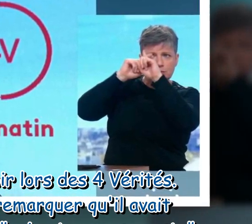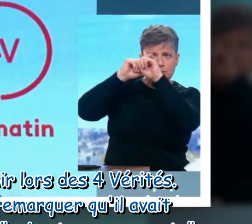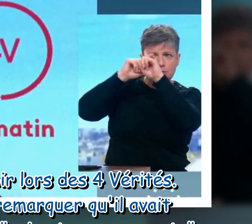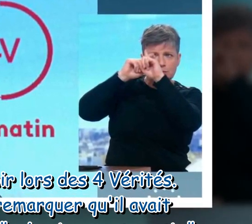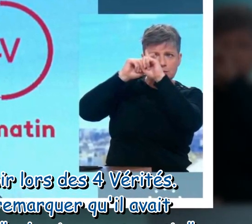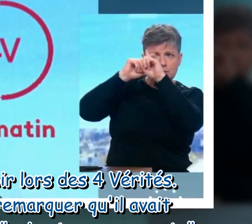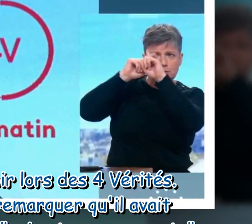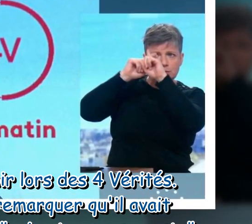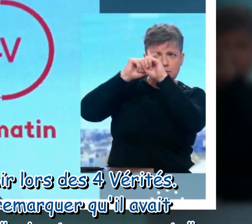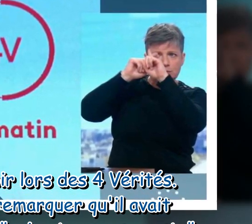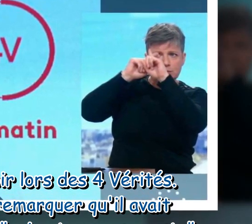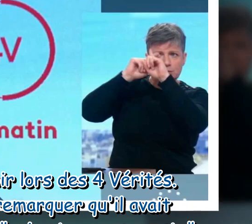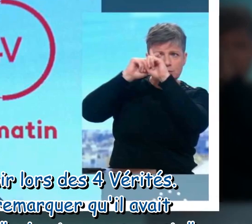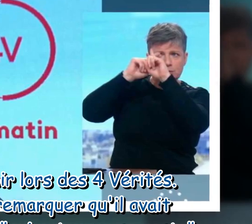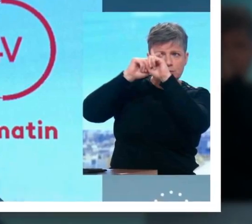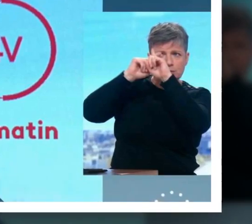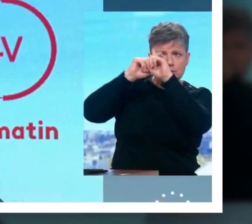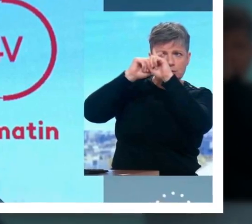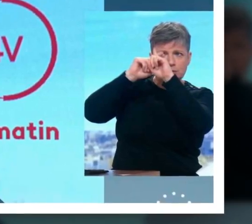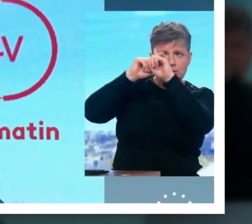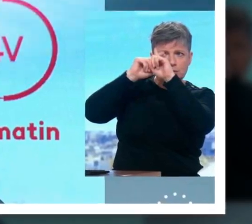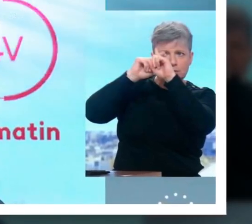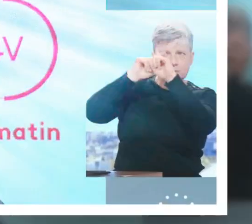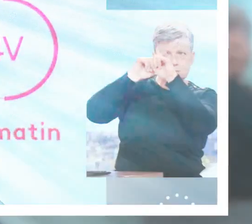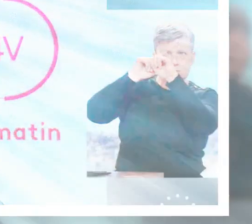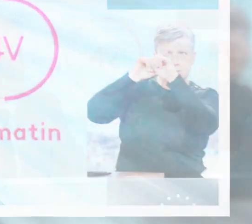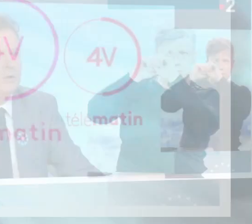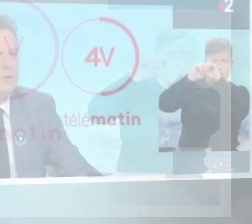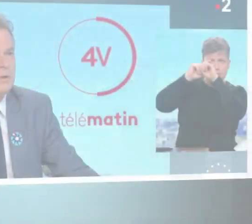L'opportuniste, qui retourne sa veste.